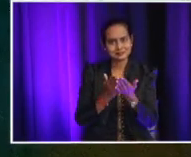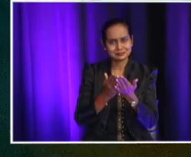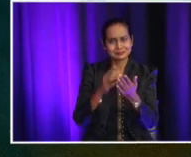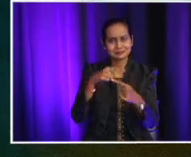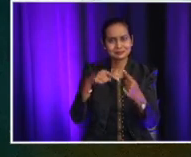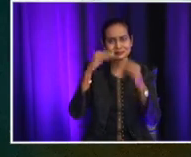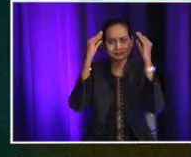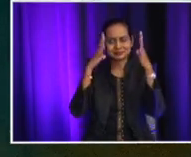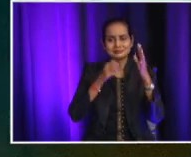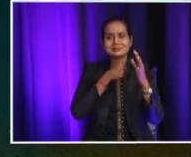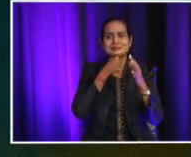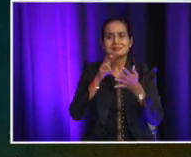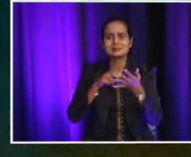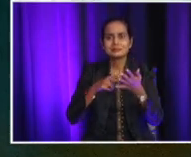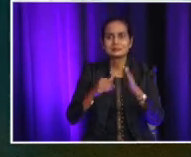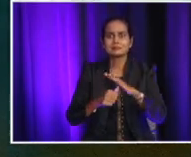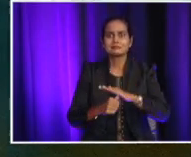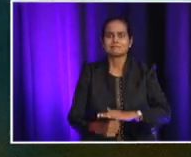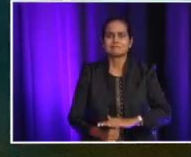lagi stress